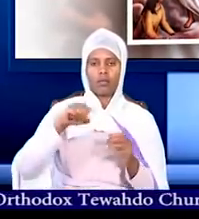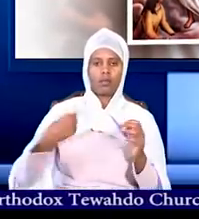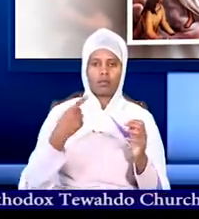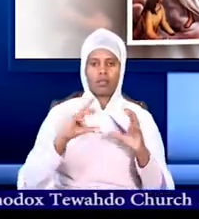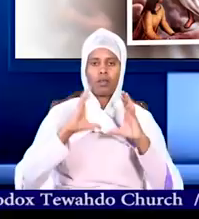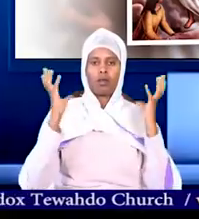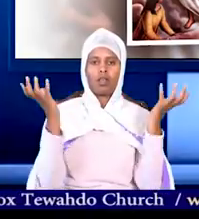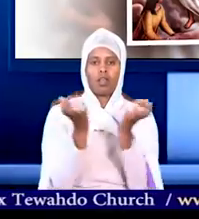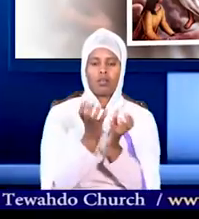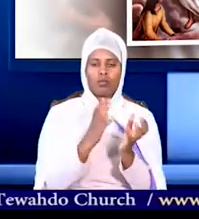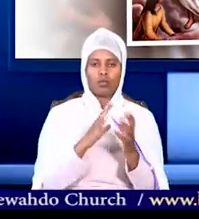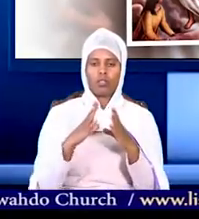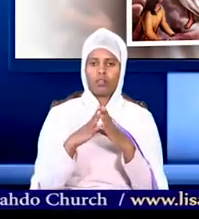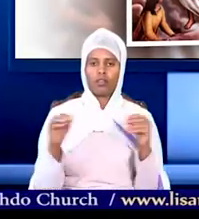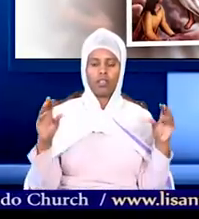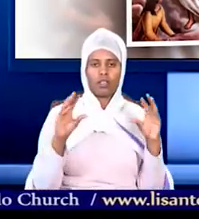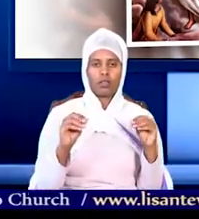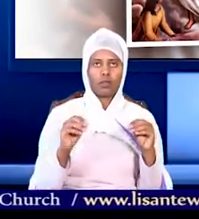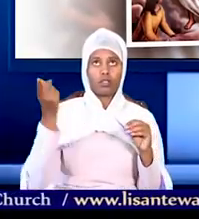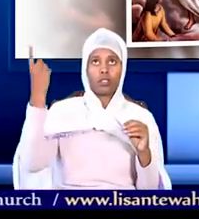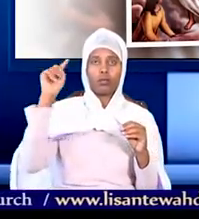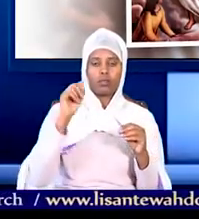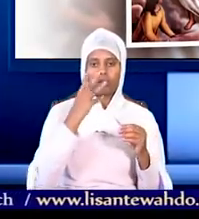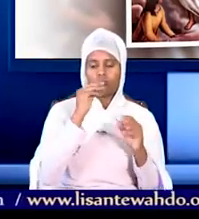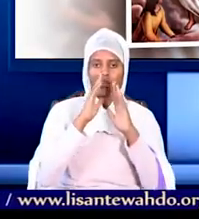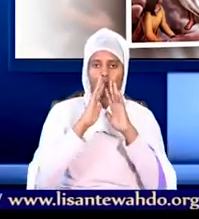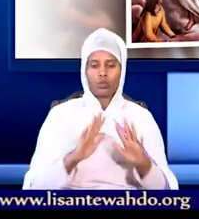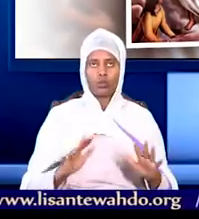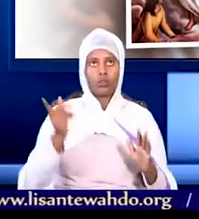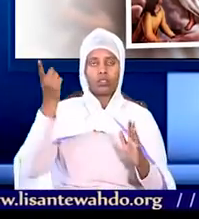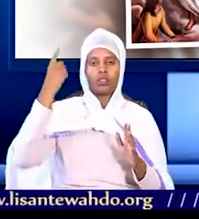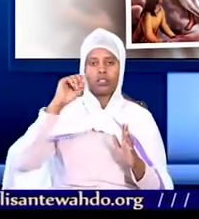ሓጢኣትናን ኣብ ዓለም ተዋፊሩ ዘሎን ከም ዘርሕቐልና ደጠራጥር ኣይኮነን እሞ